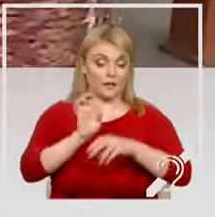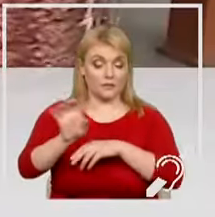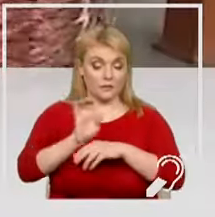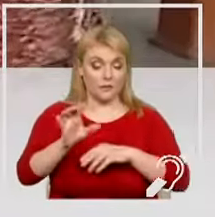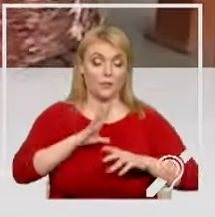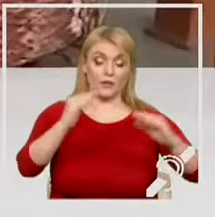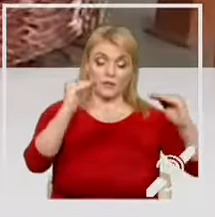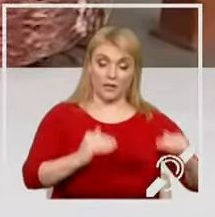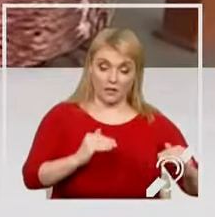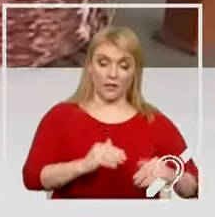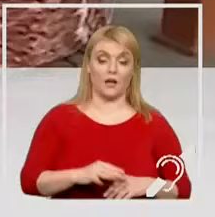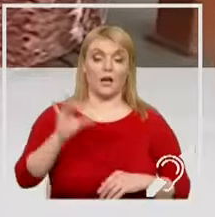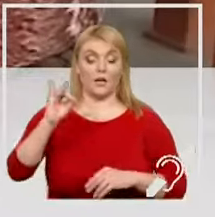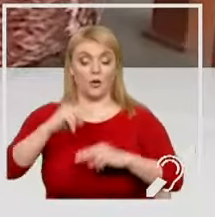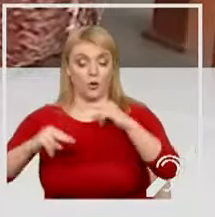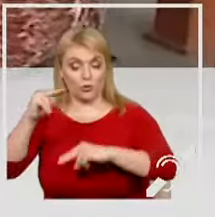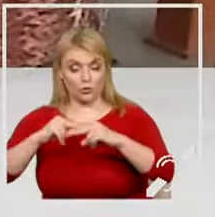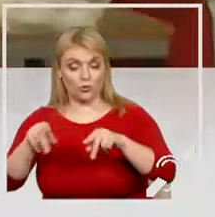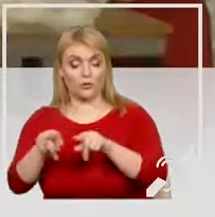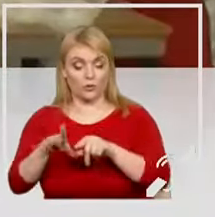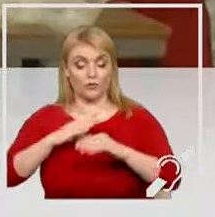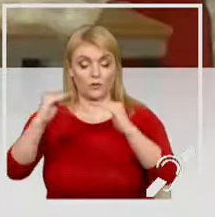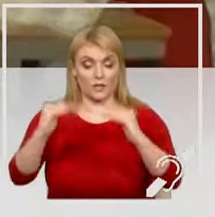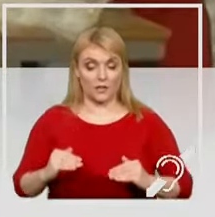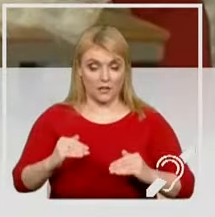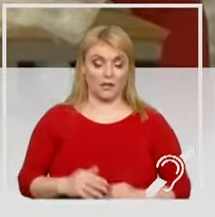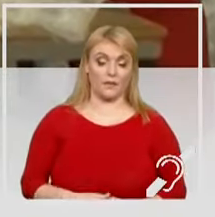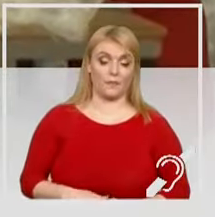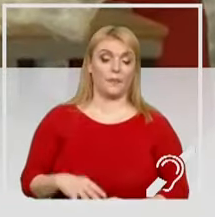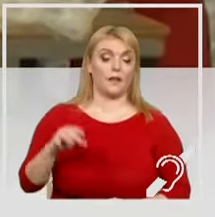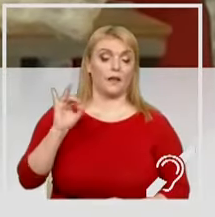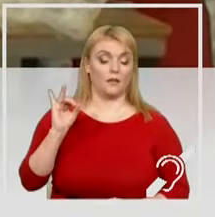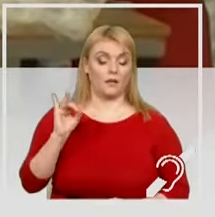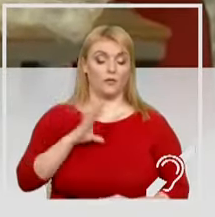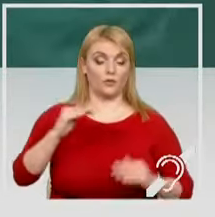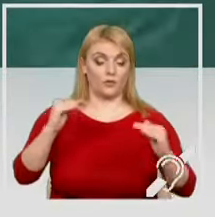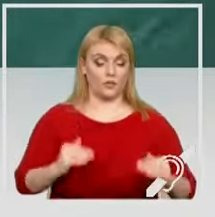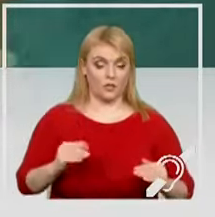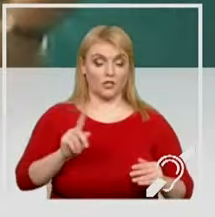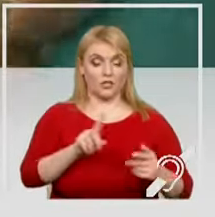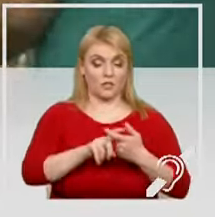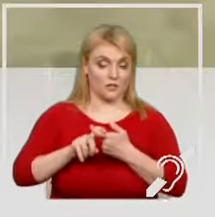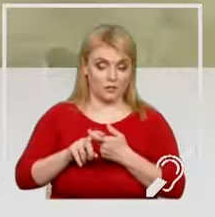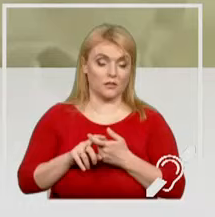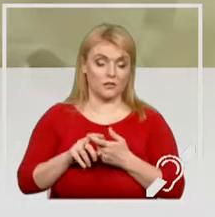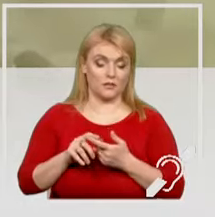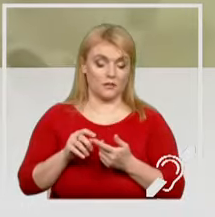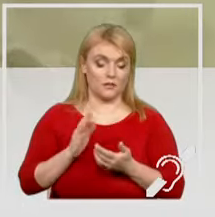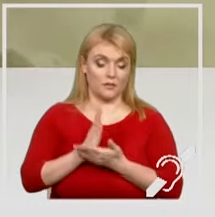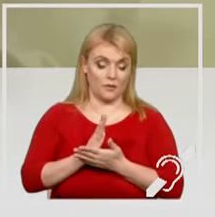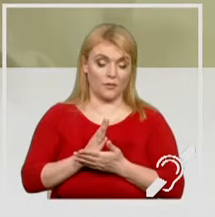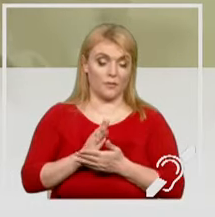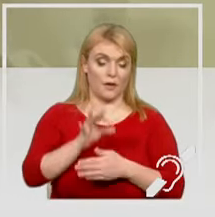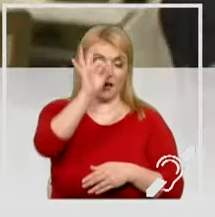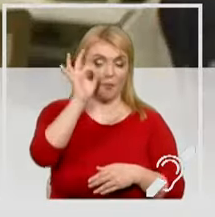avut scădere și cel mai mult a scăzut ceea ce înseamnă consumul populației și impozitele pe